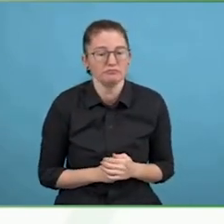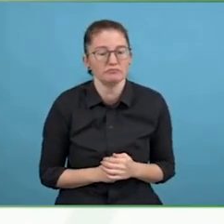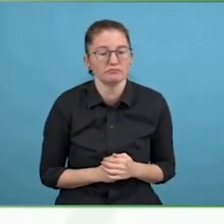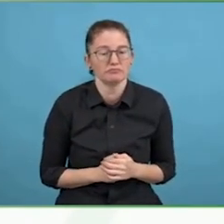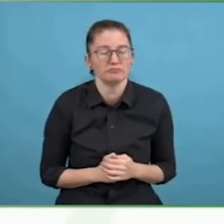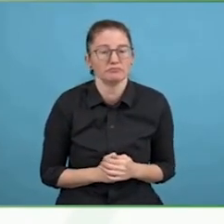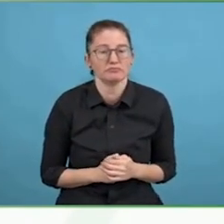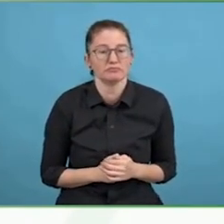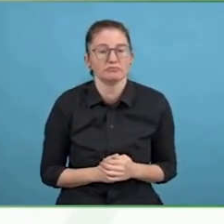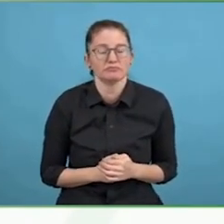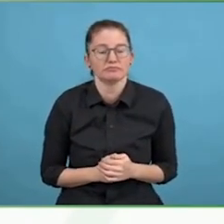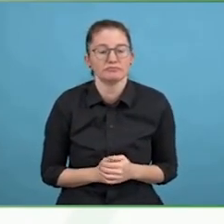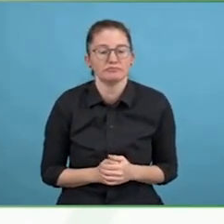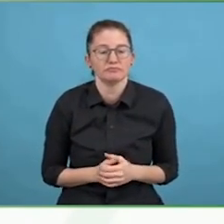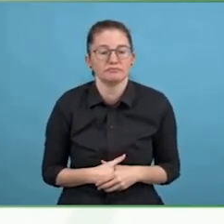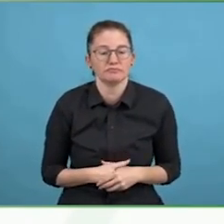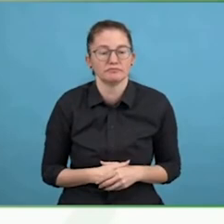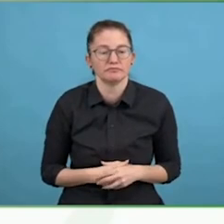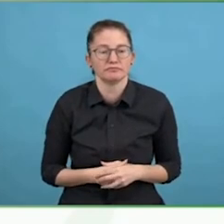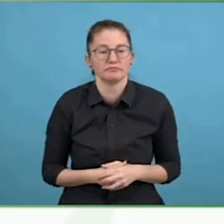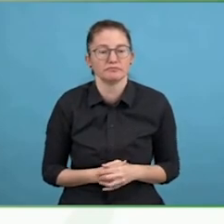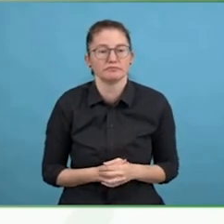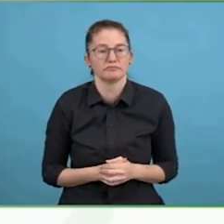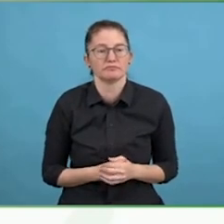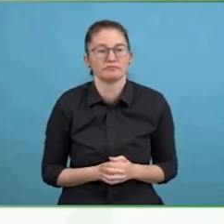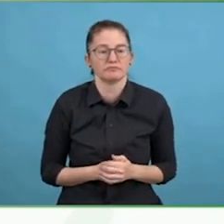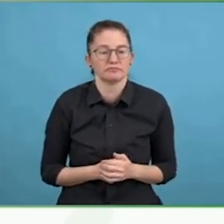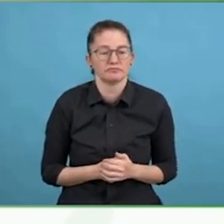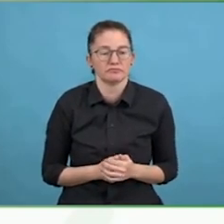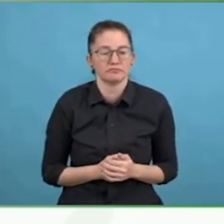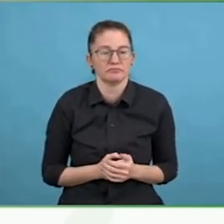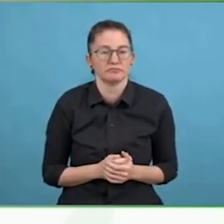بین‌المللی. For example, it has been